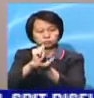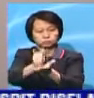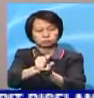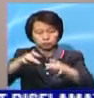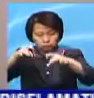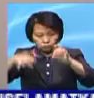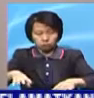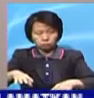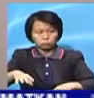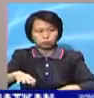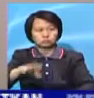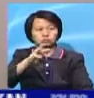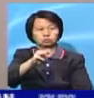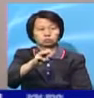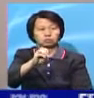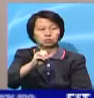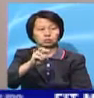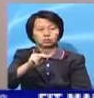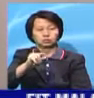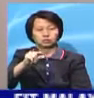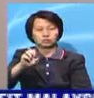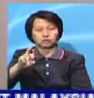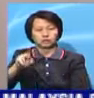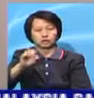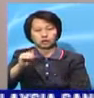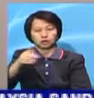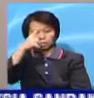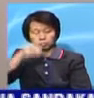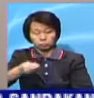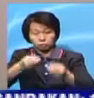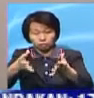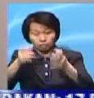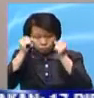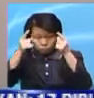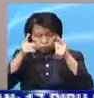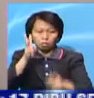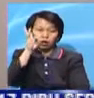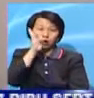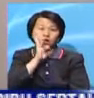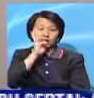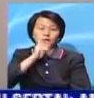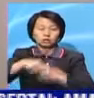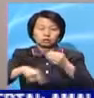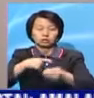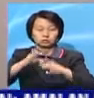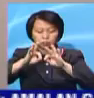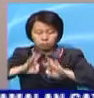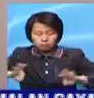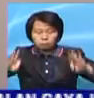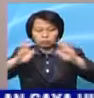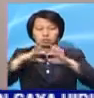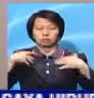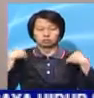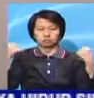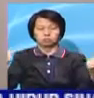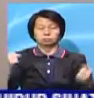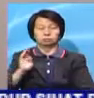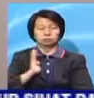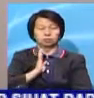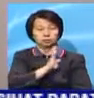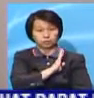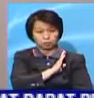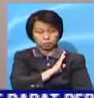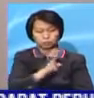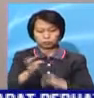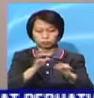ujian mamogram tahun ini. Program itu bagi memberi kesedaran kepada wanita tentang kepentingan kesihatan payudara.